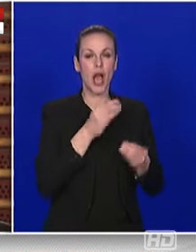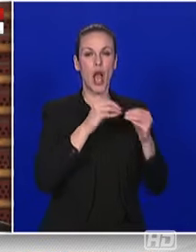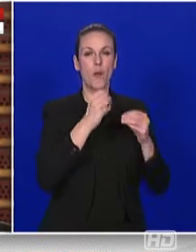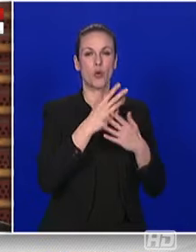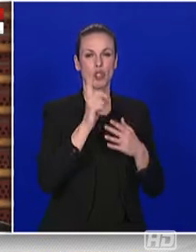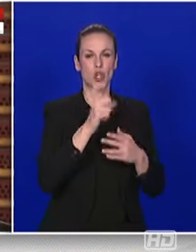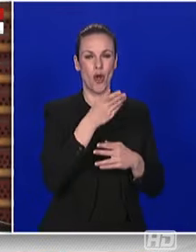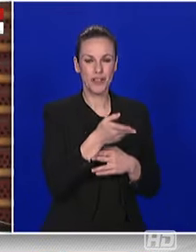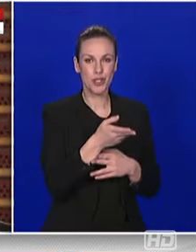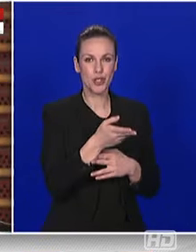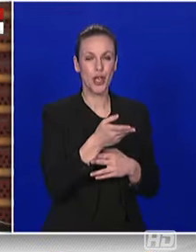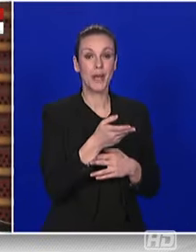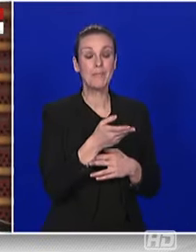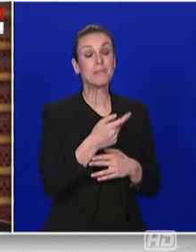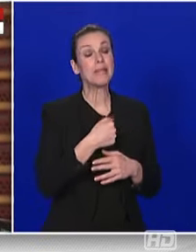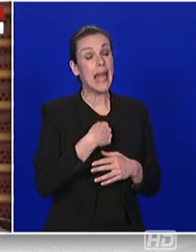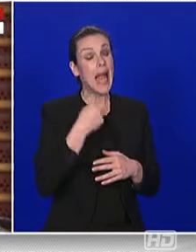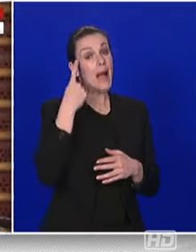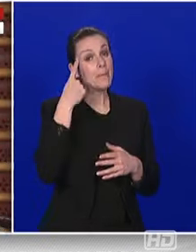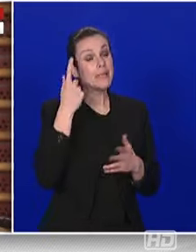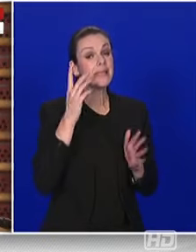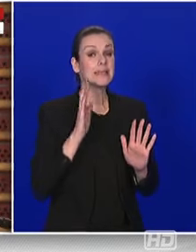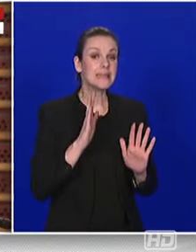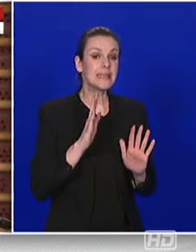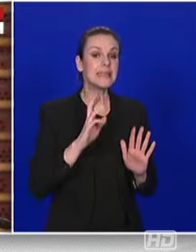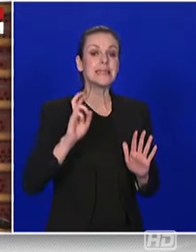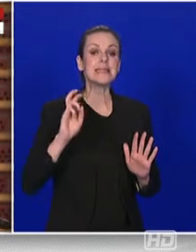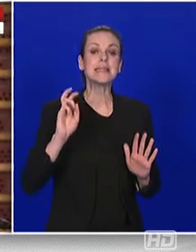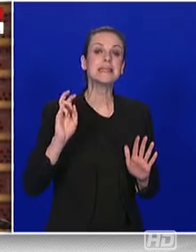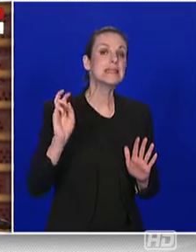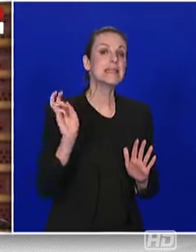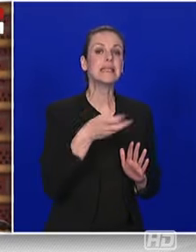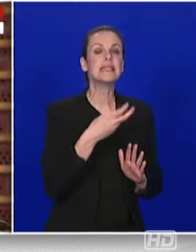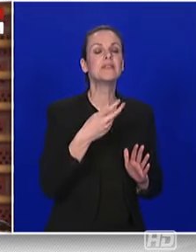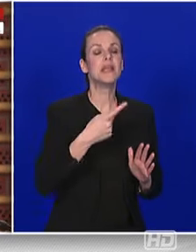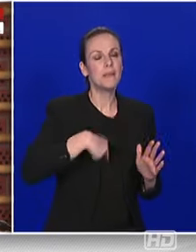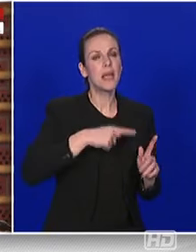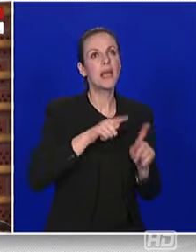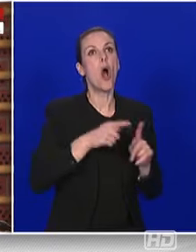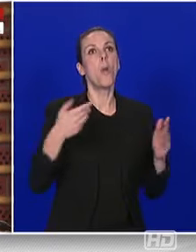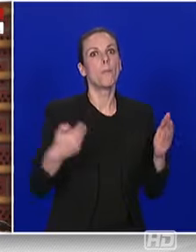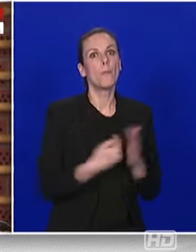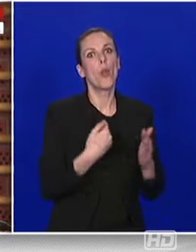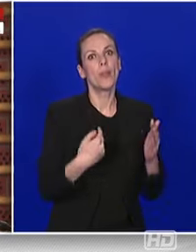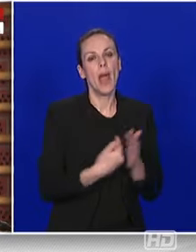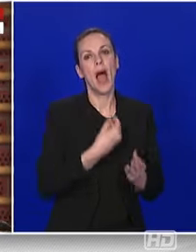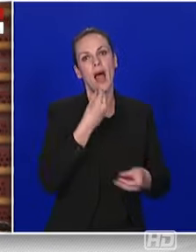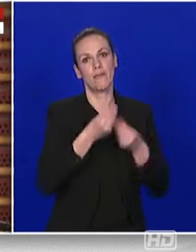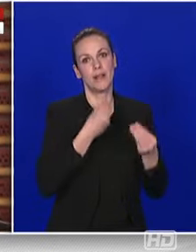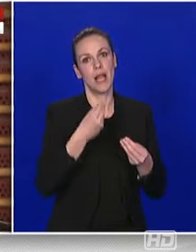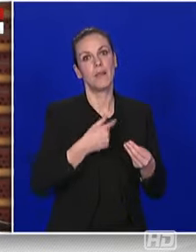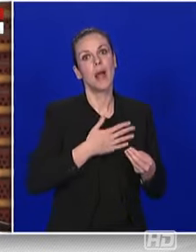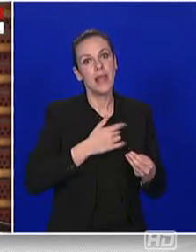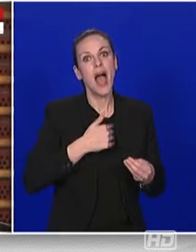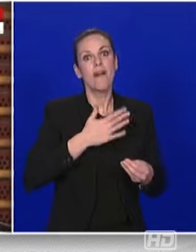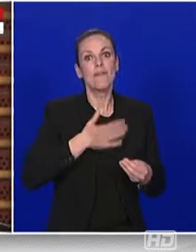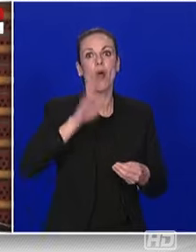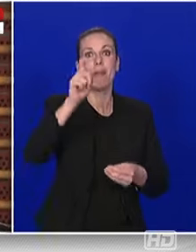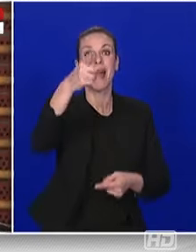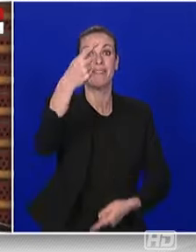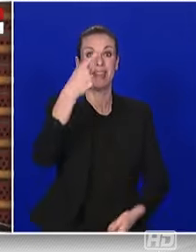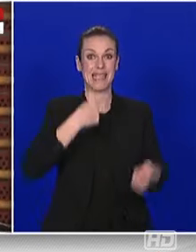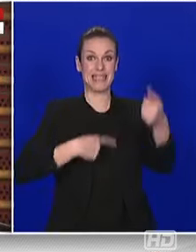Božinovića, mislim da se svi previše ponavljamo. Ja bih voljela kad biste vi mogli doći sada na ovo mjesto